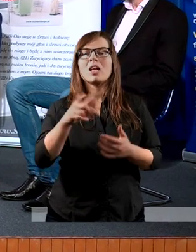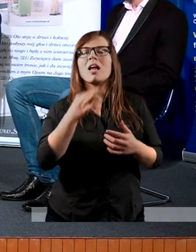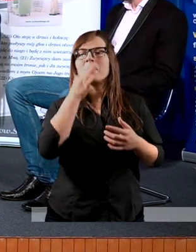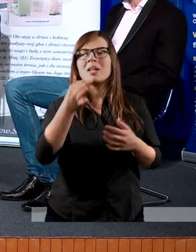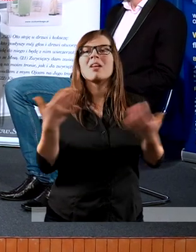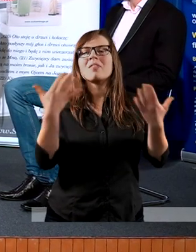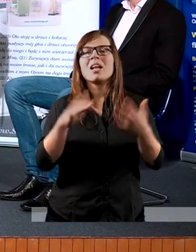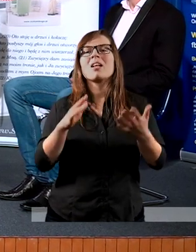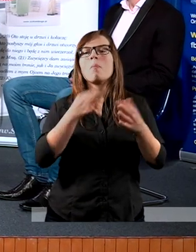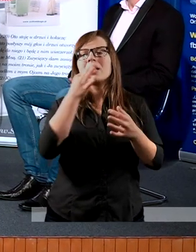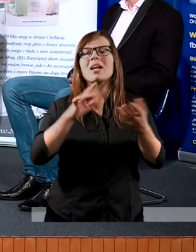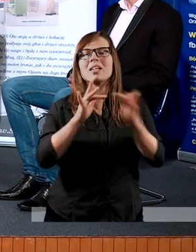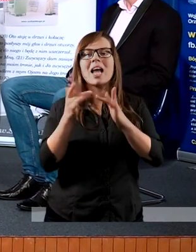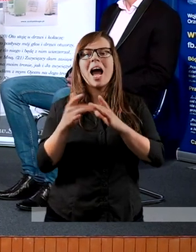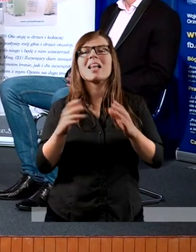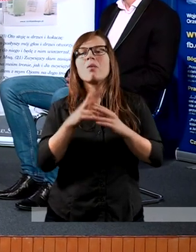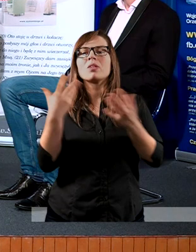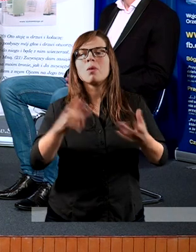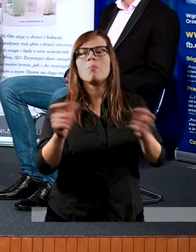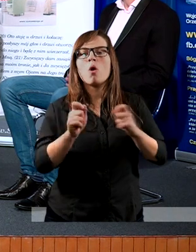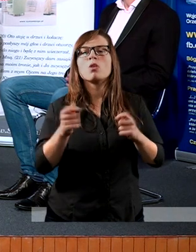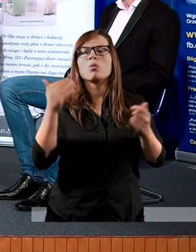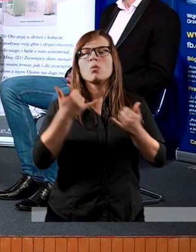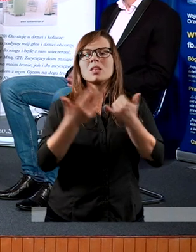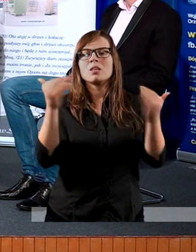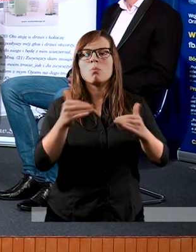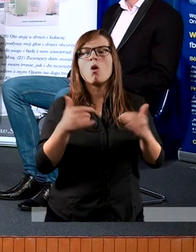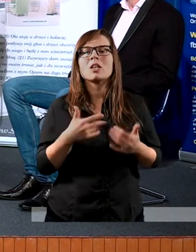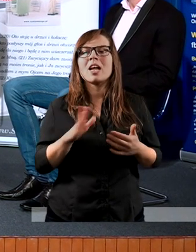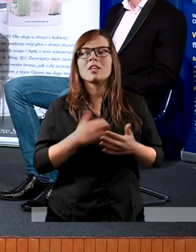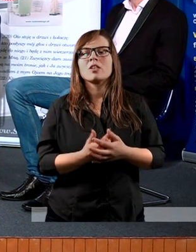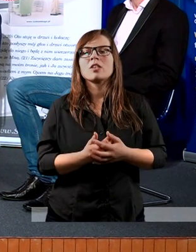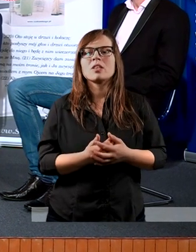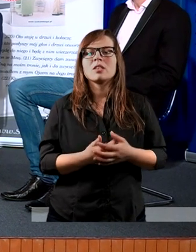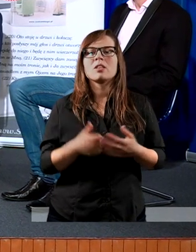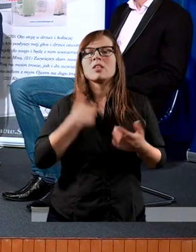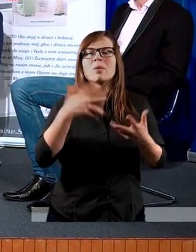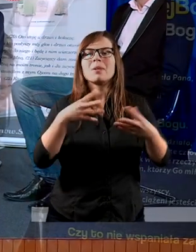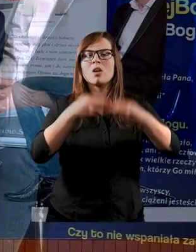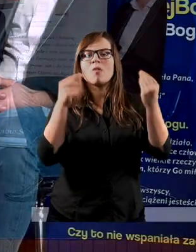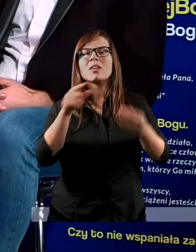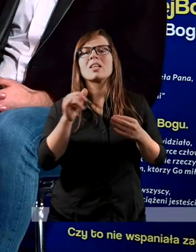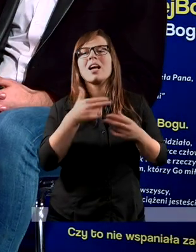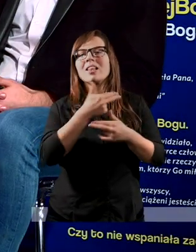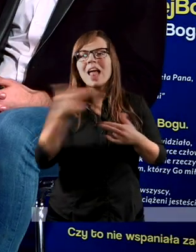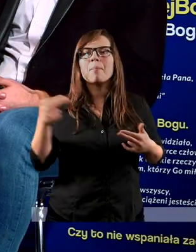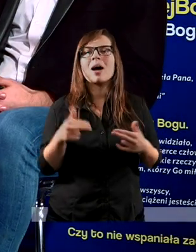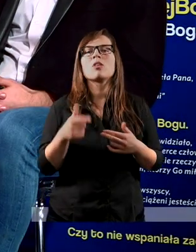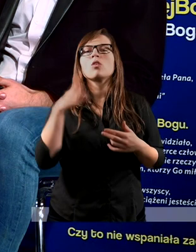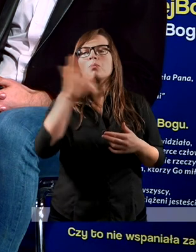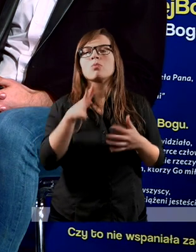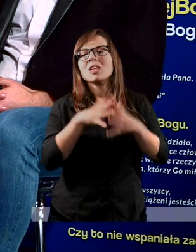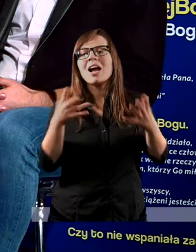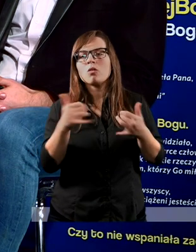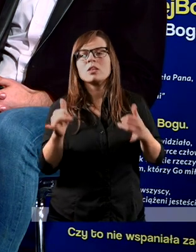pytania. Mamy wiele pytań od internautów. Chciałbym, żebyśmy wszystkie poruszyli. Może jeżeli mogę jeszcze tak dodać. I żeby nie rozwijać jakby tego tematu, bo on jest bardzo